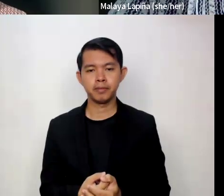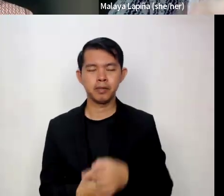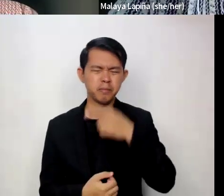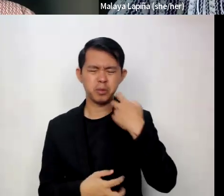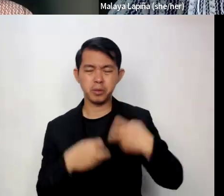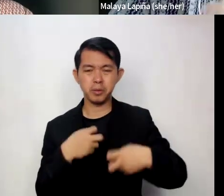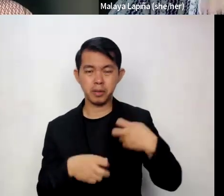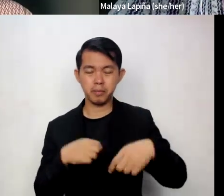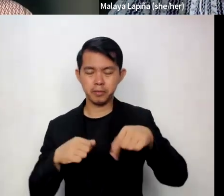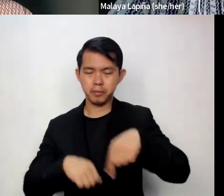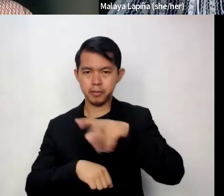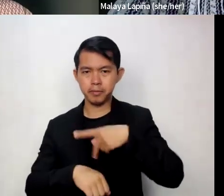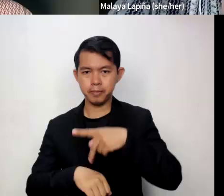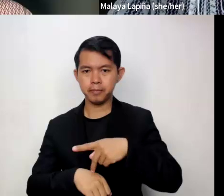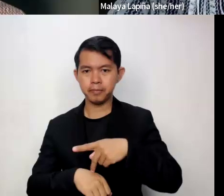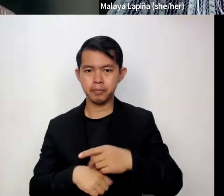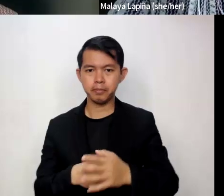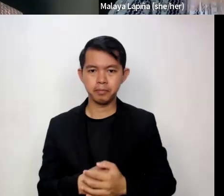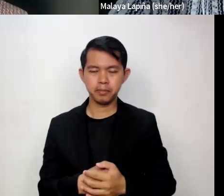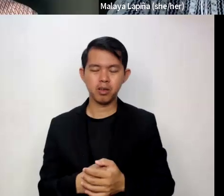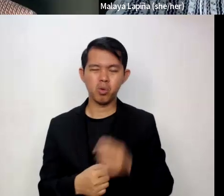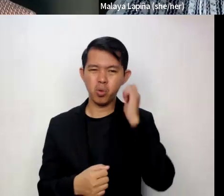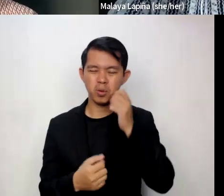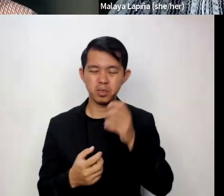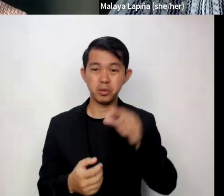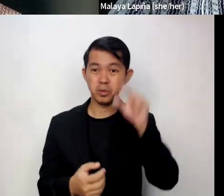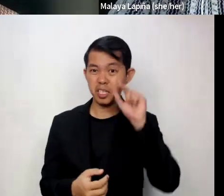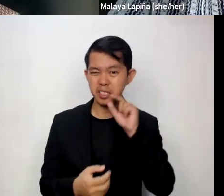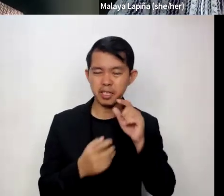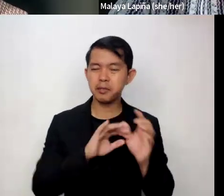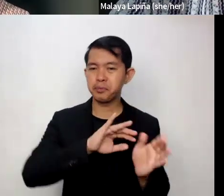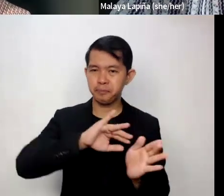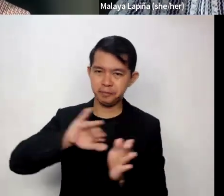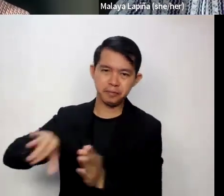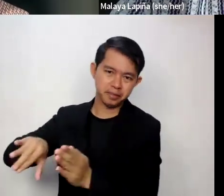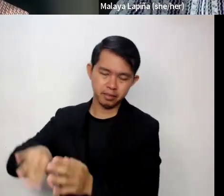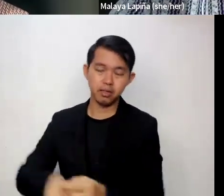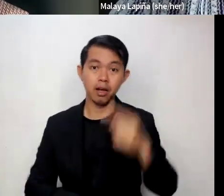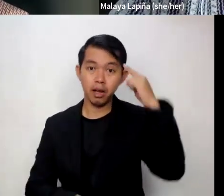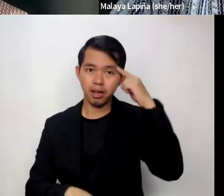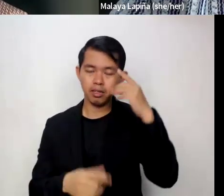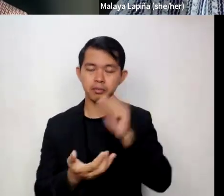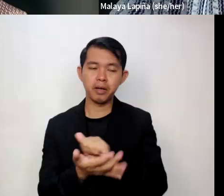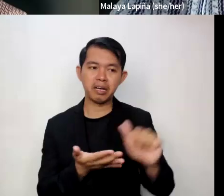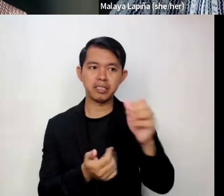no, sa Philippines, kasi yun nga sinasantabi yung usapin ng gender, akala ng mga head ng academic institutions madali lang yung